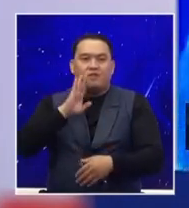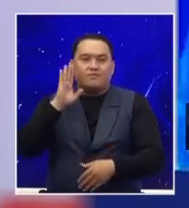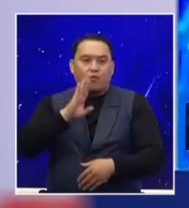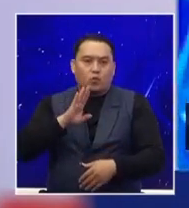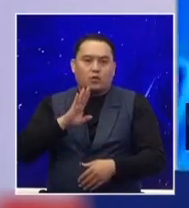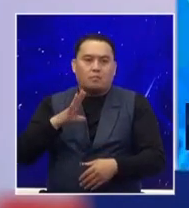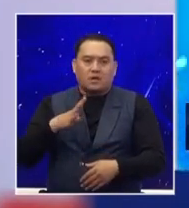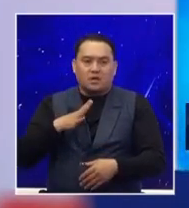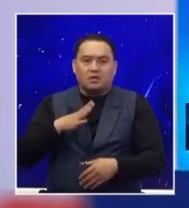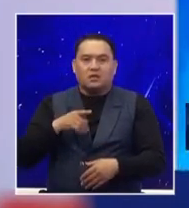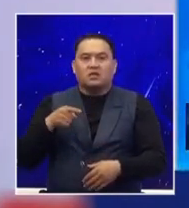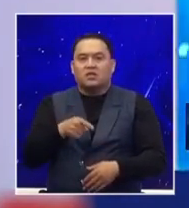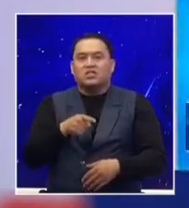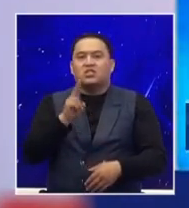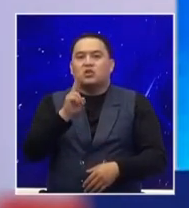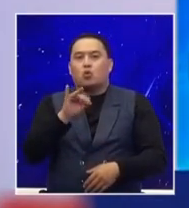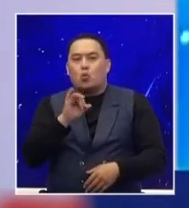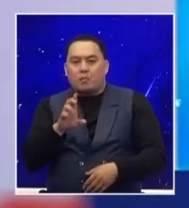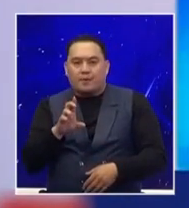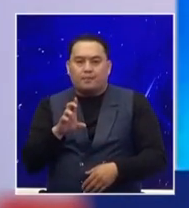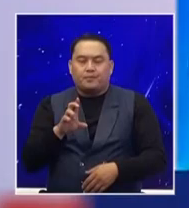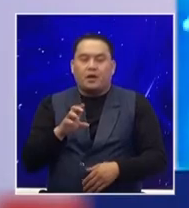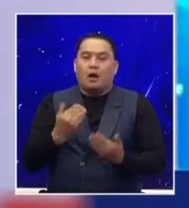там доходили до 1000 кубометров. Так